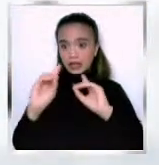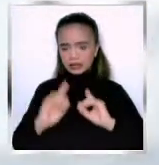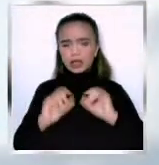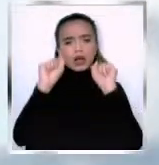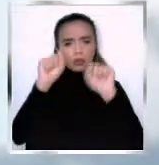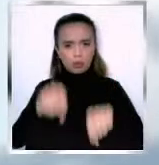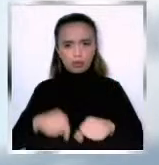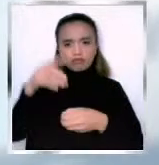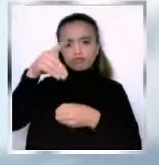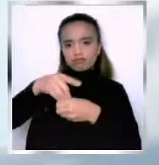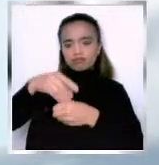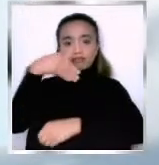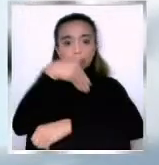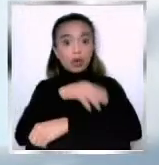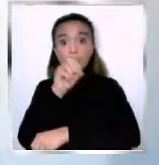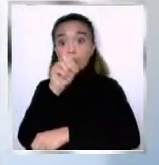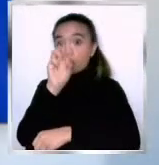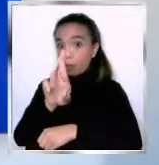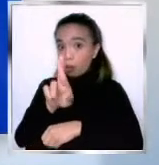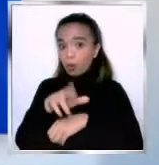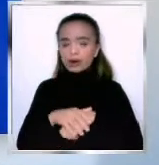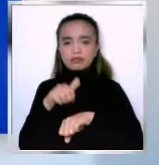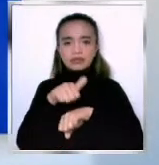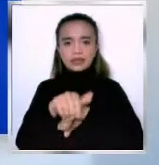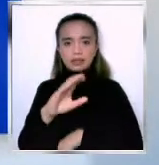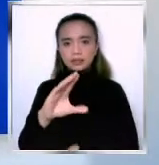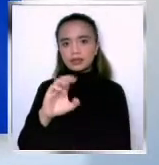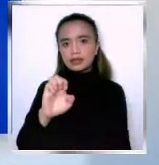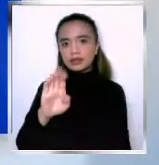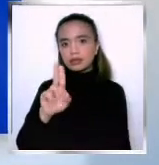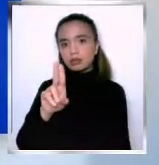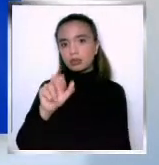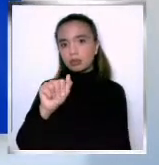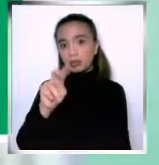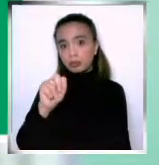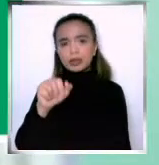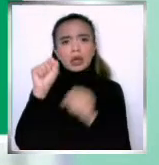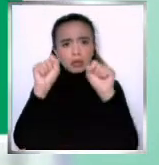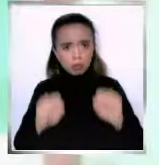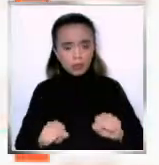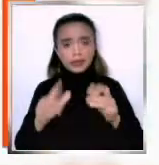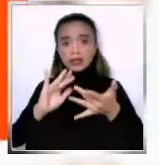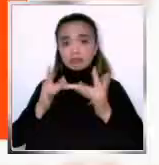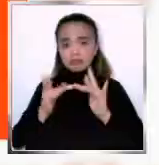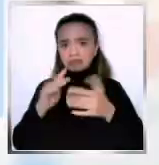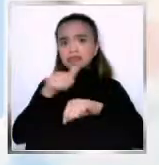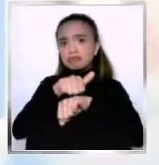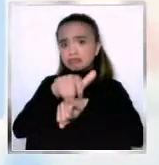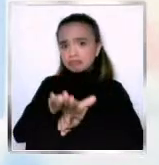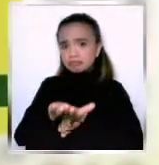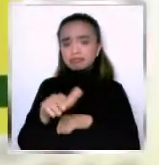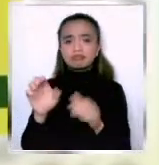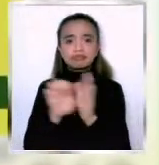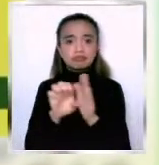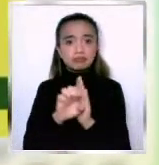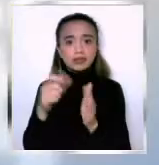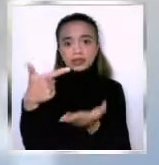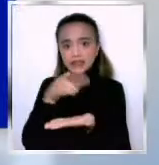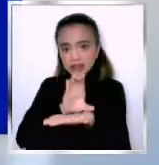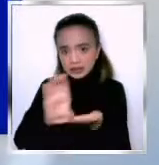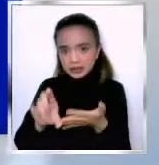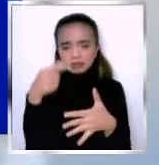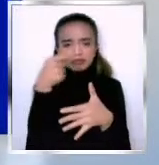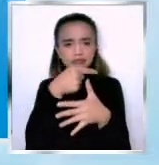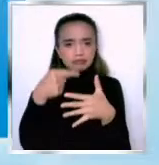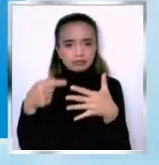account o magpadala sa Cebuana Luwilier. Pwede ring online via GCash, Paymaya, Shopee, Zalora, Megamart,